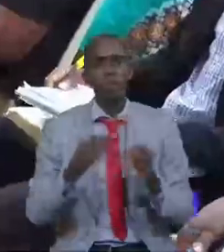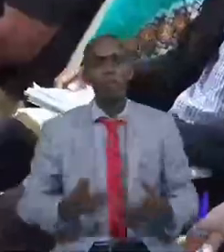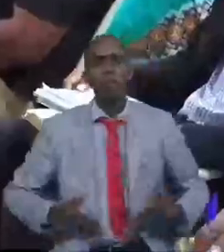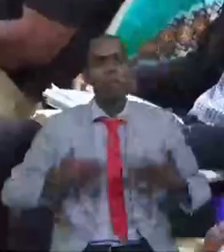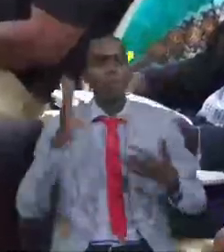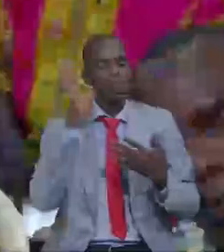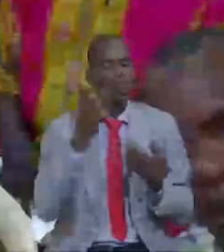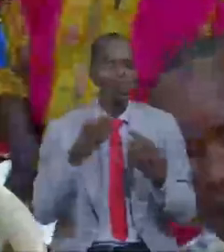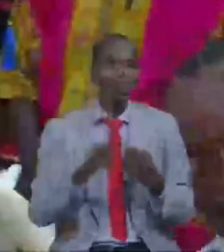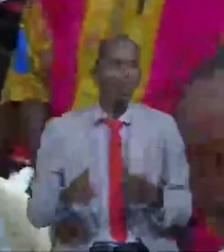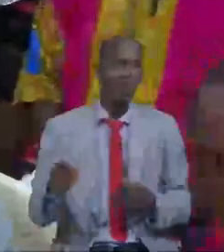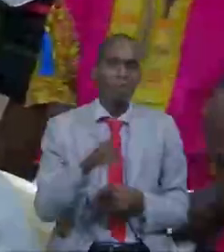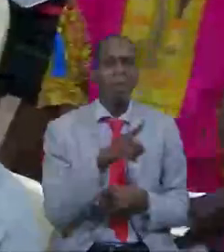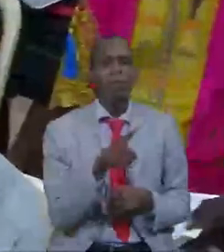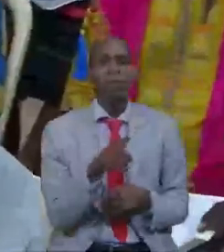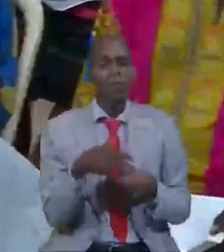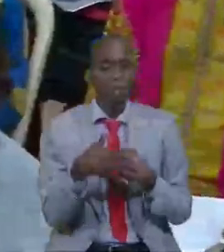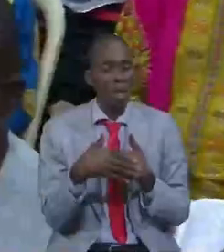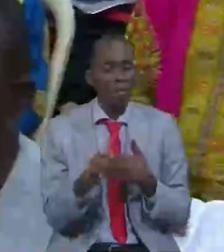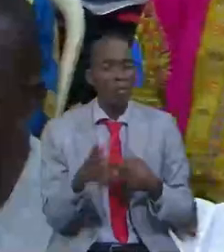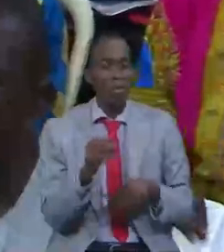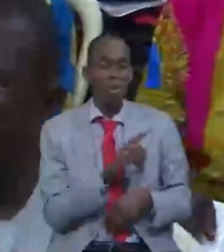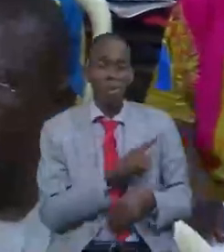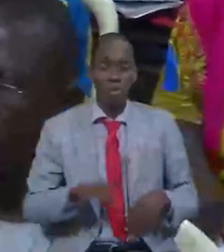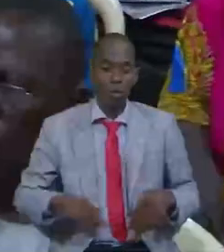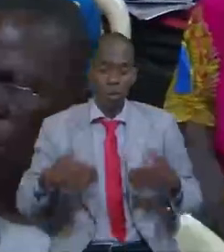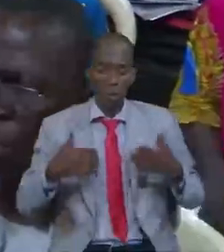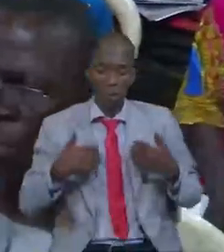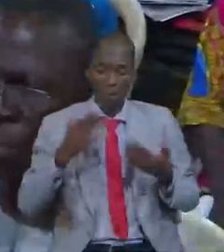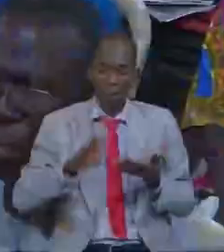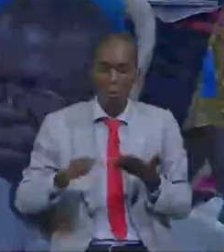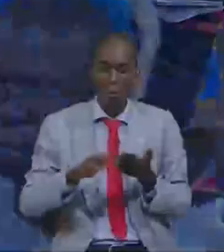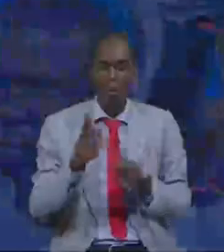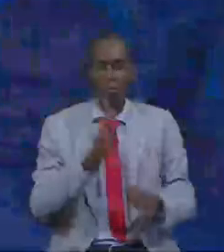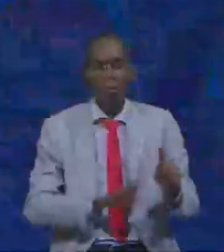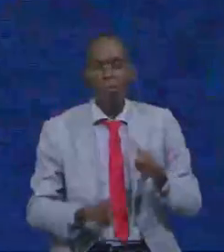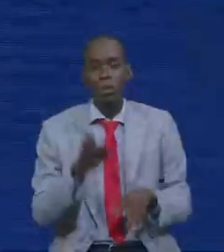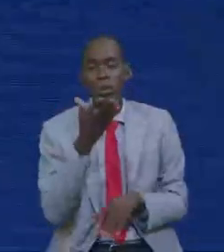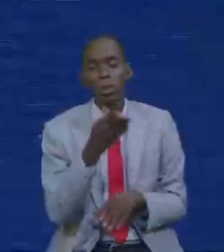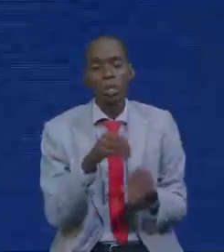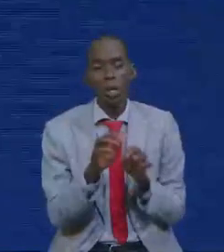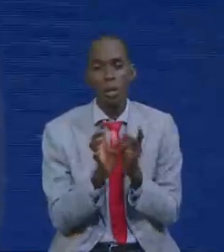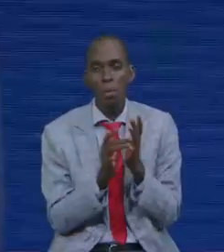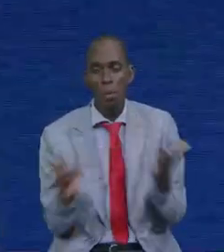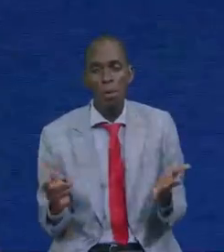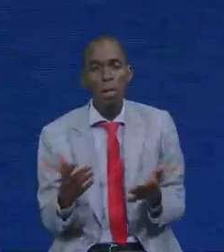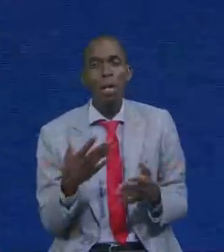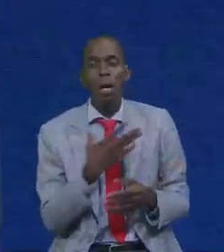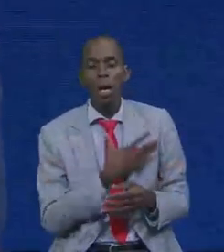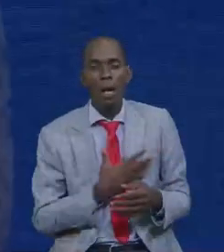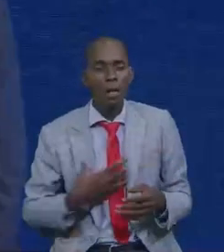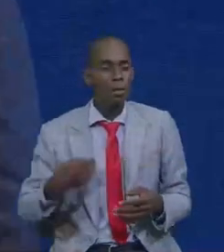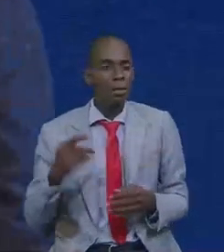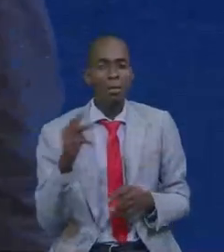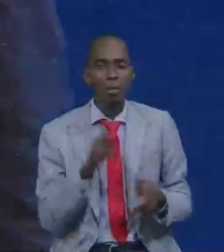toi. Après que Dieu a pardonné ces gens et a guéri ces gens, ils n'ont pas continué à